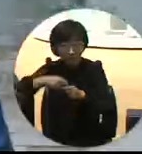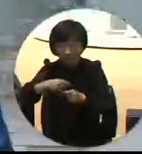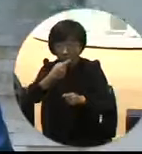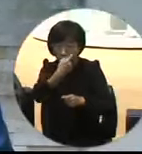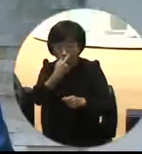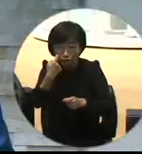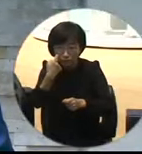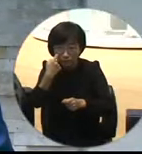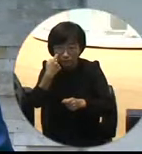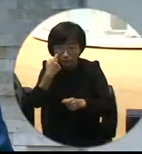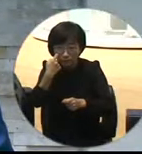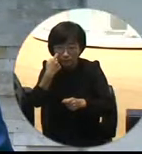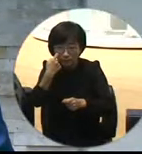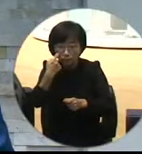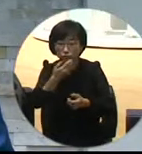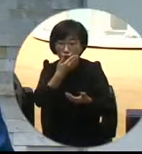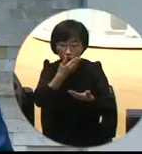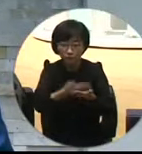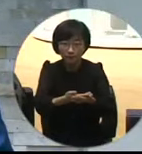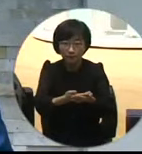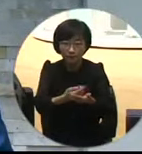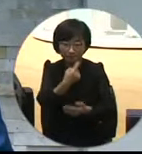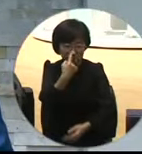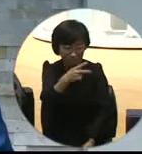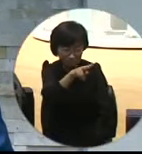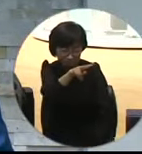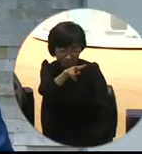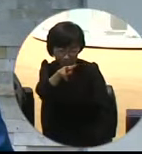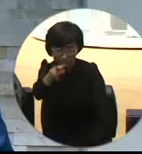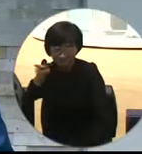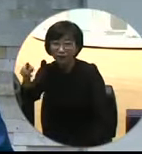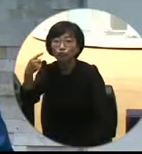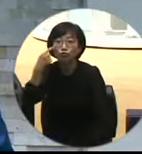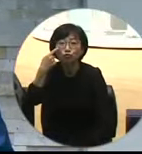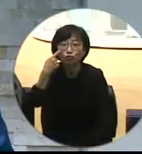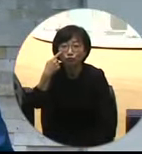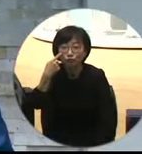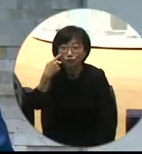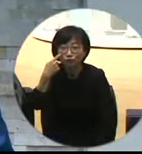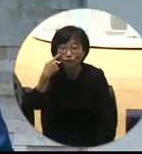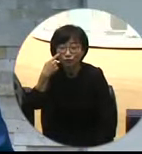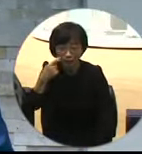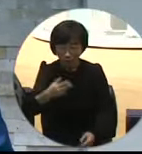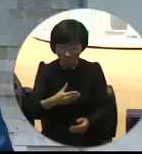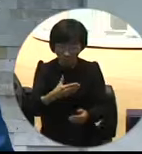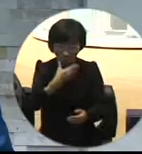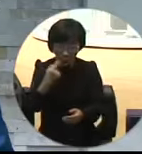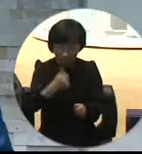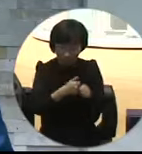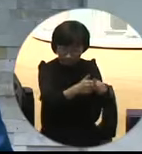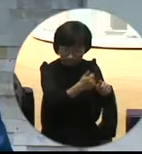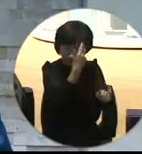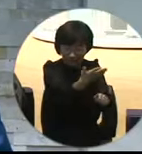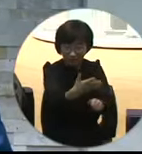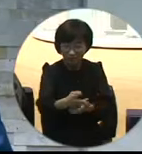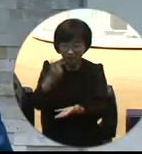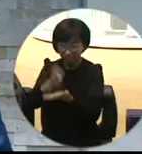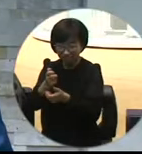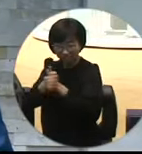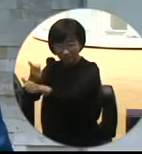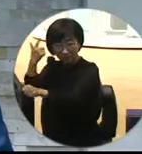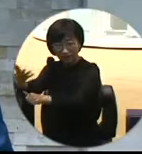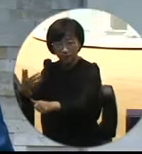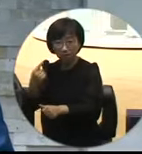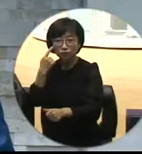정말 중요합니다. 영적 시각입니다. 시각. 눈이 어느 방향으로 어떤 목적으로 가느냐가 중요합니다. 영적